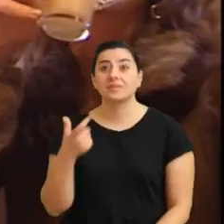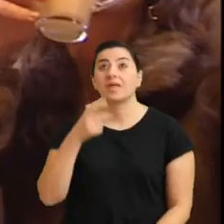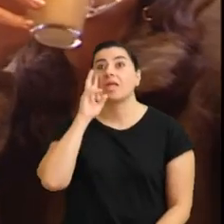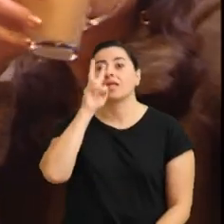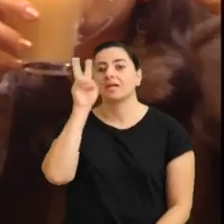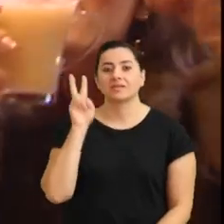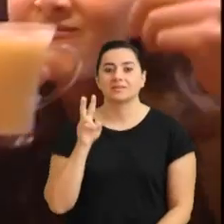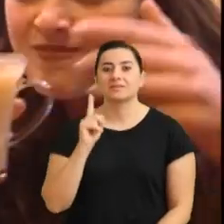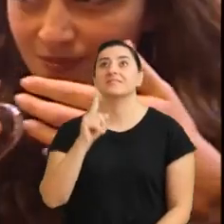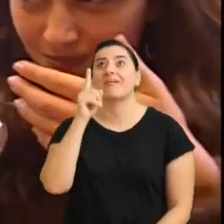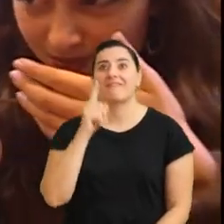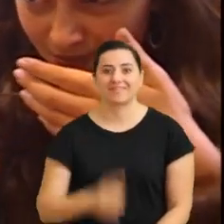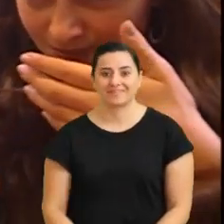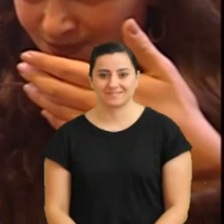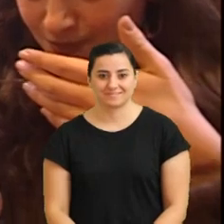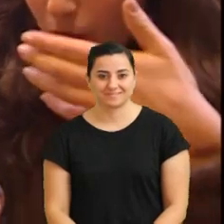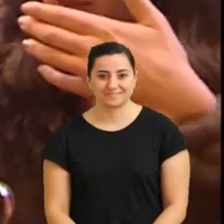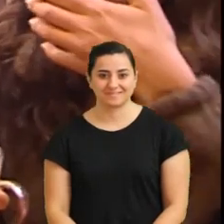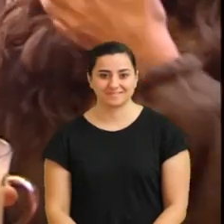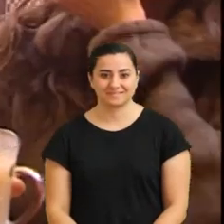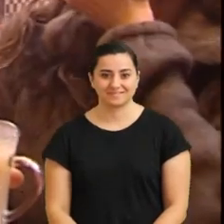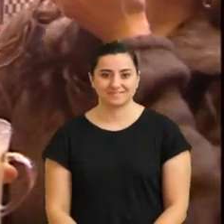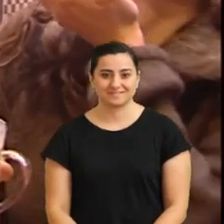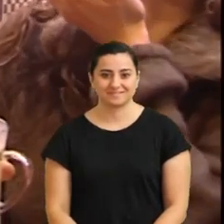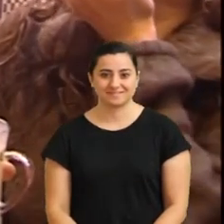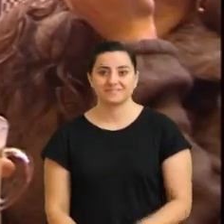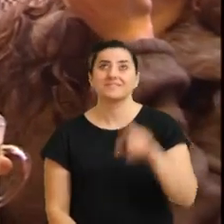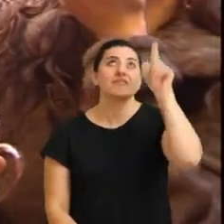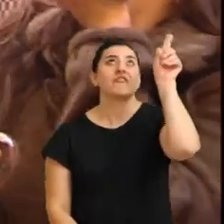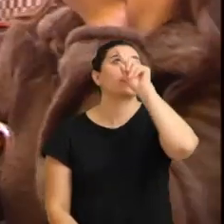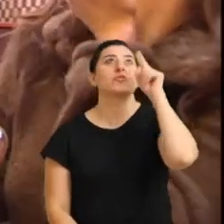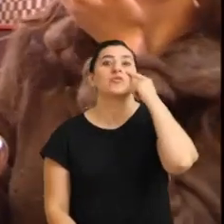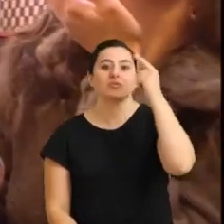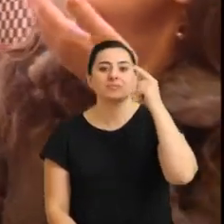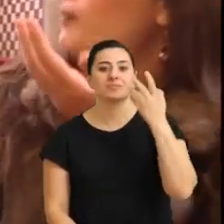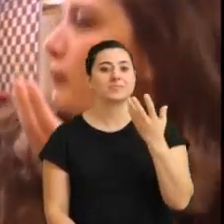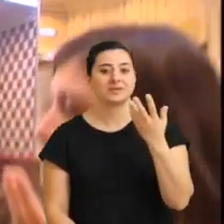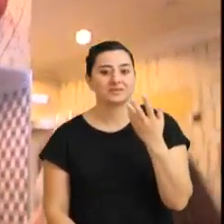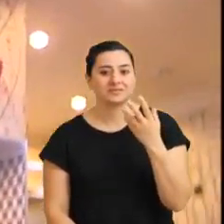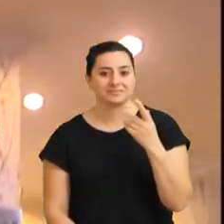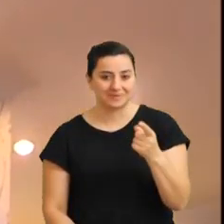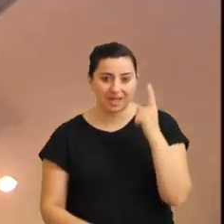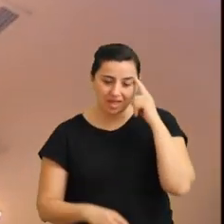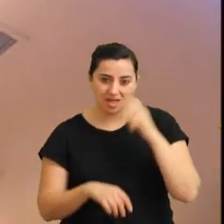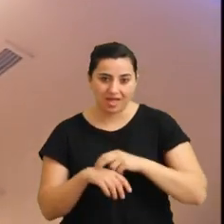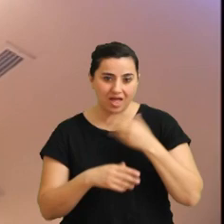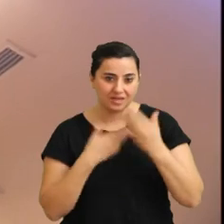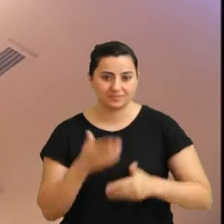görüyorsun? Tavanı. Bir şey diyeceğim. Tavanı görüyorum. Tavanı görüyorsun. Bak bununla ilgili bir hikaye geldi